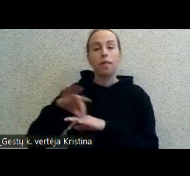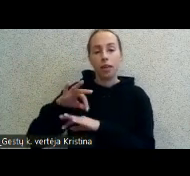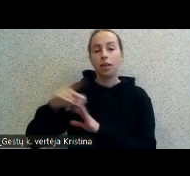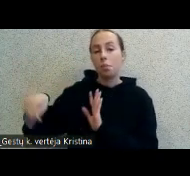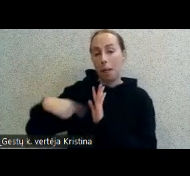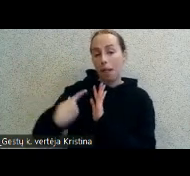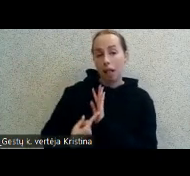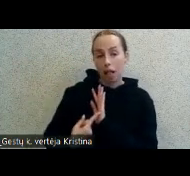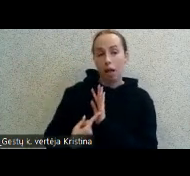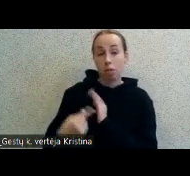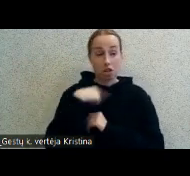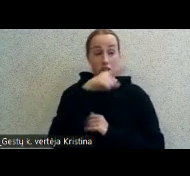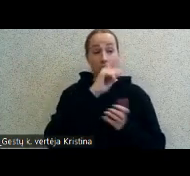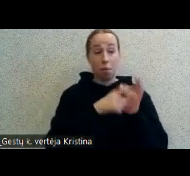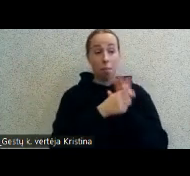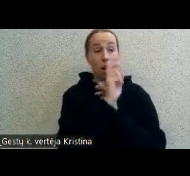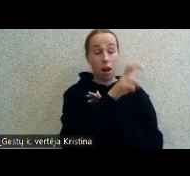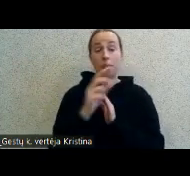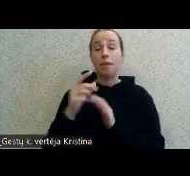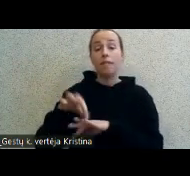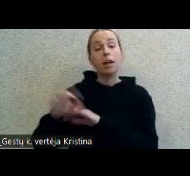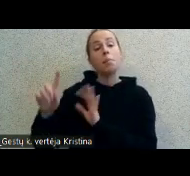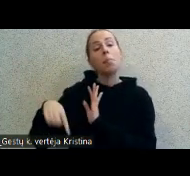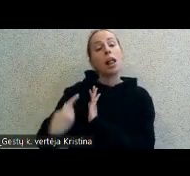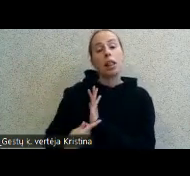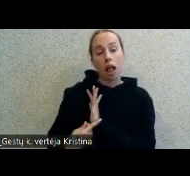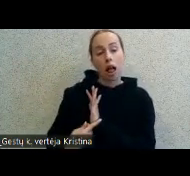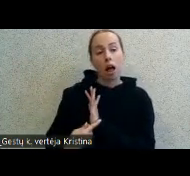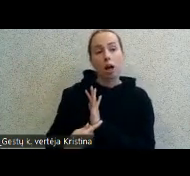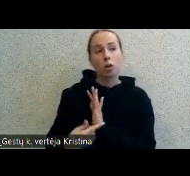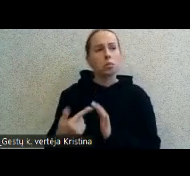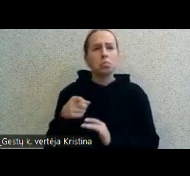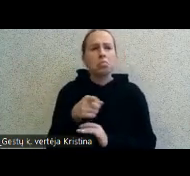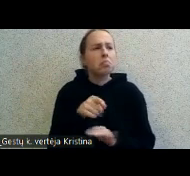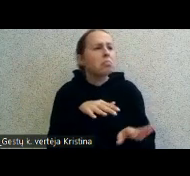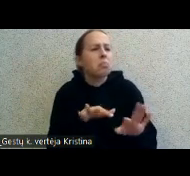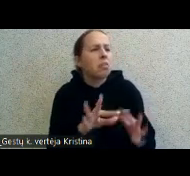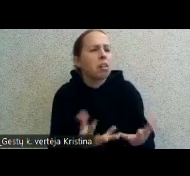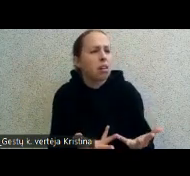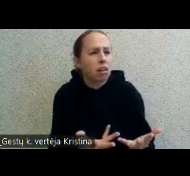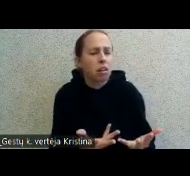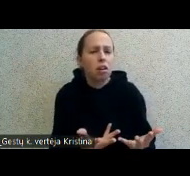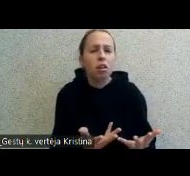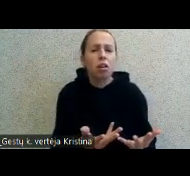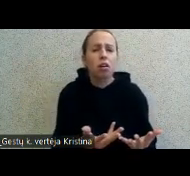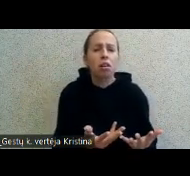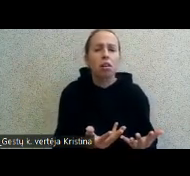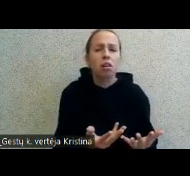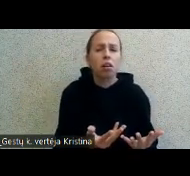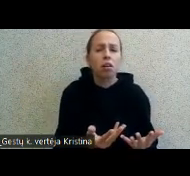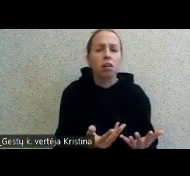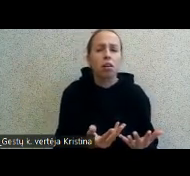kai aš buvau šiame kambarėje, kas vyksta, ir mane pačią